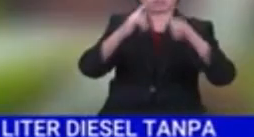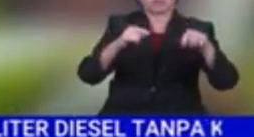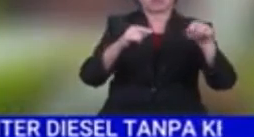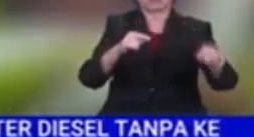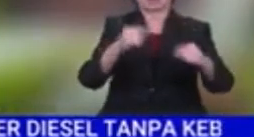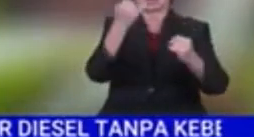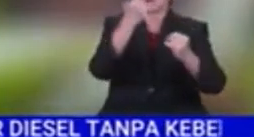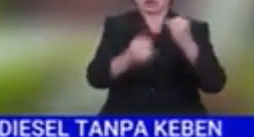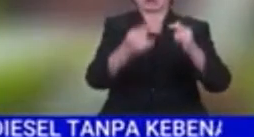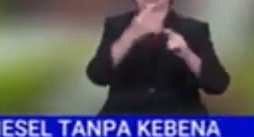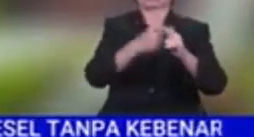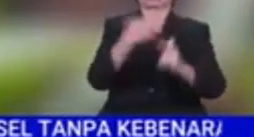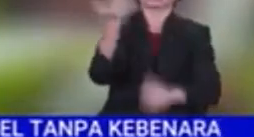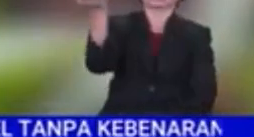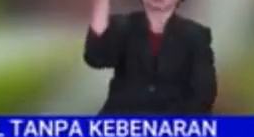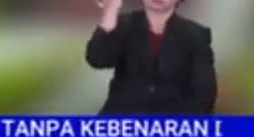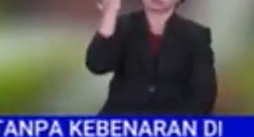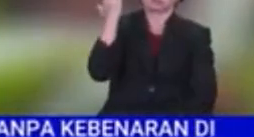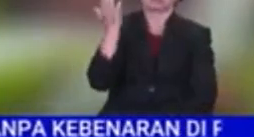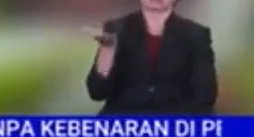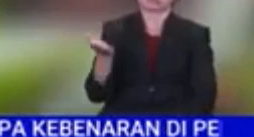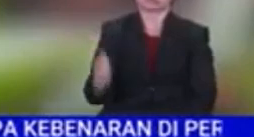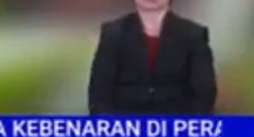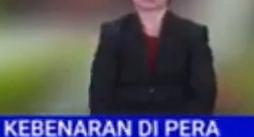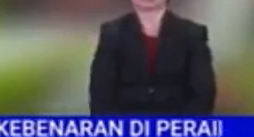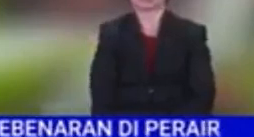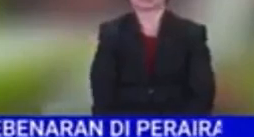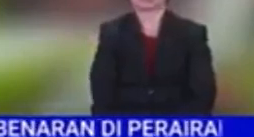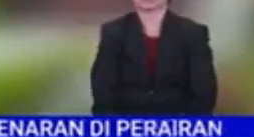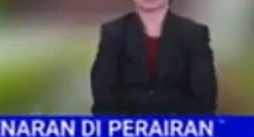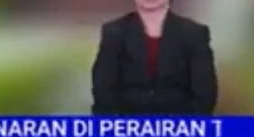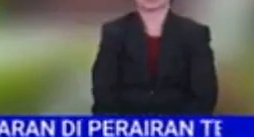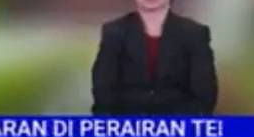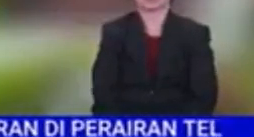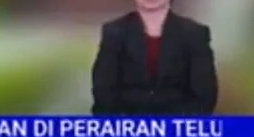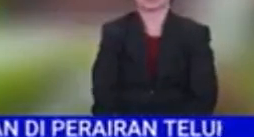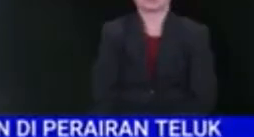betina akhir bulan Dado hai hai